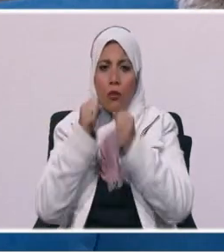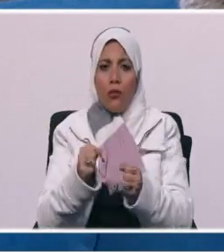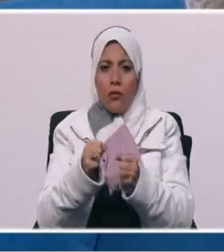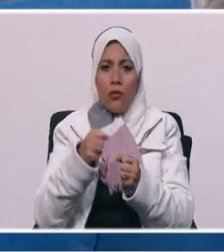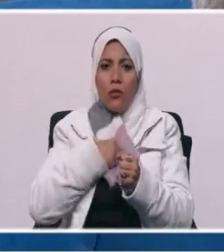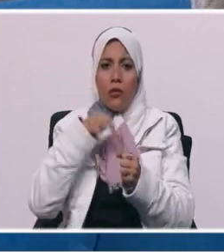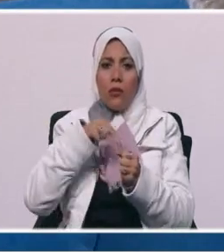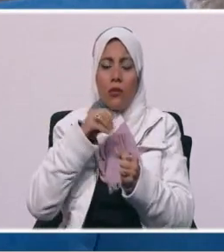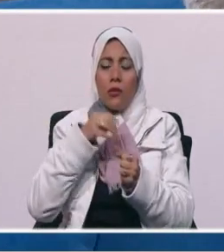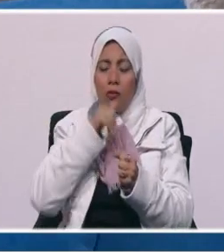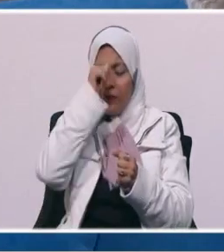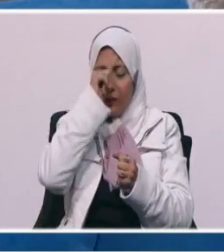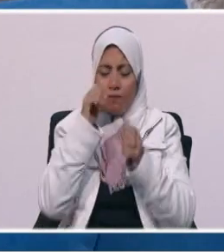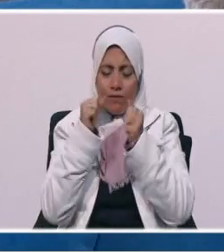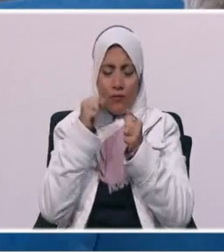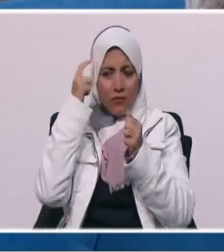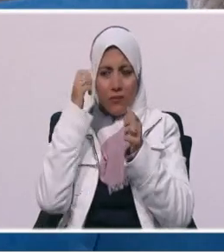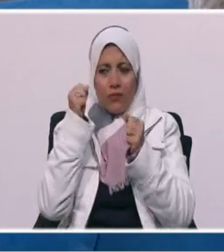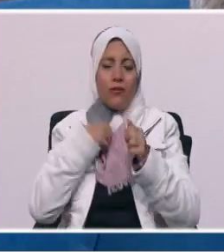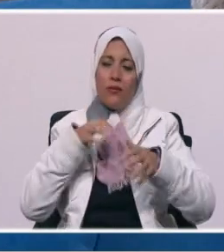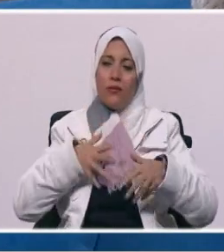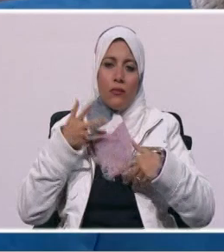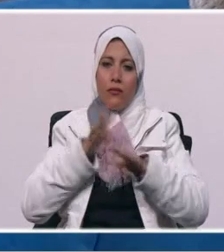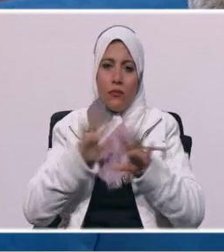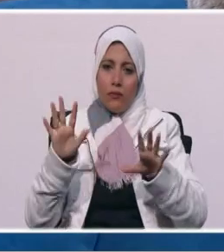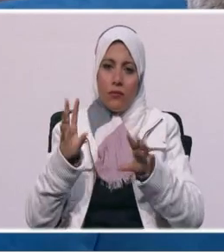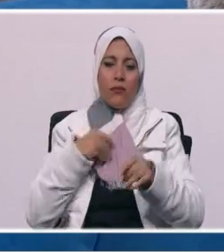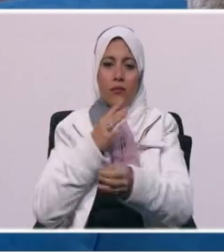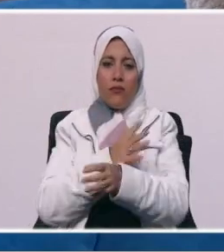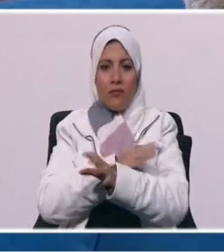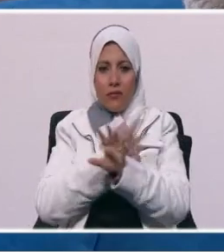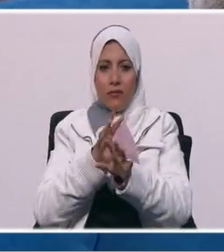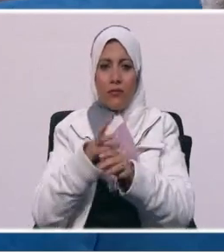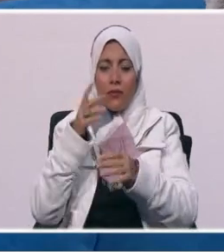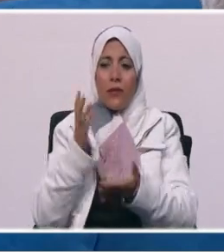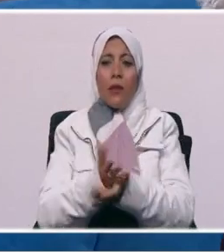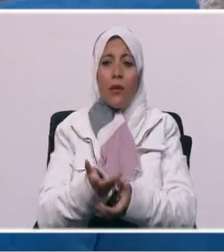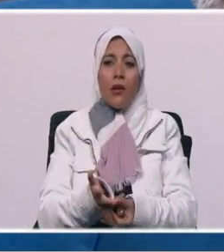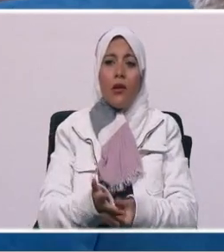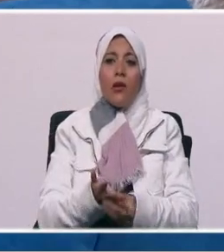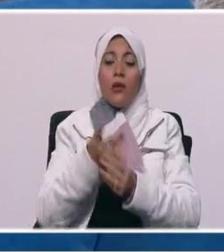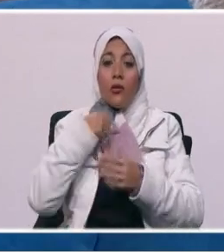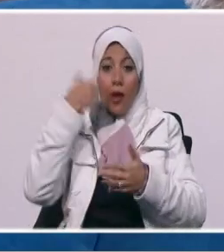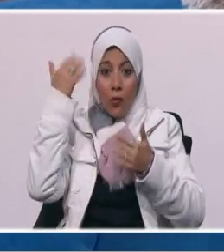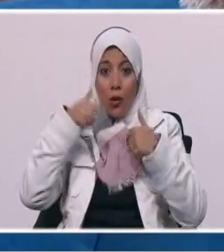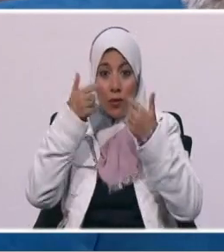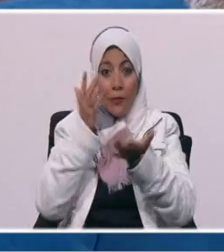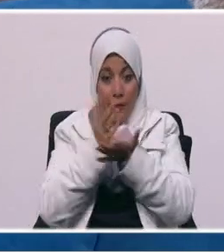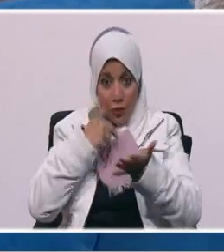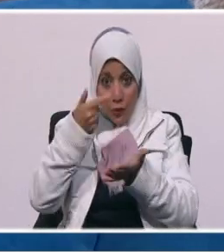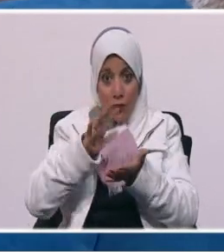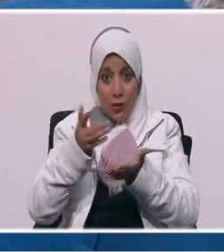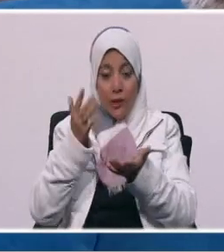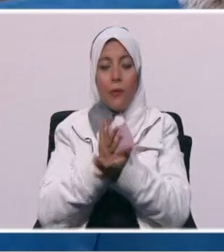ودخلت في مرحله ياس من الالم اللي انا عايشاه. هي صراحه هقول انا ليه ما قلتش، هو سبب